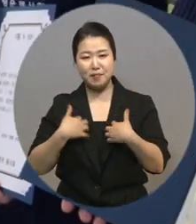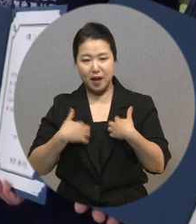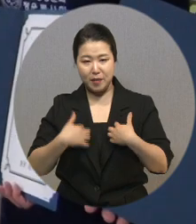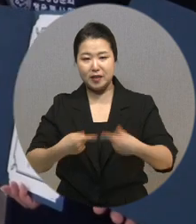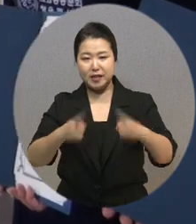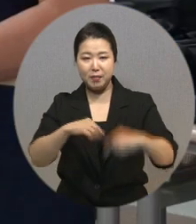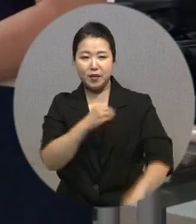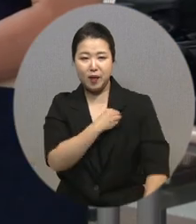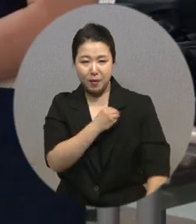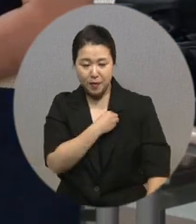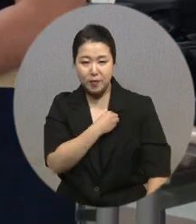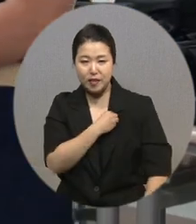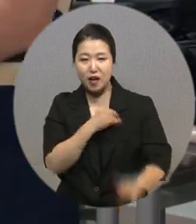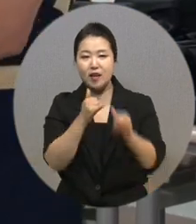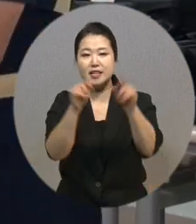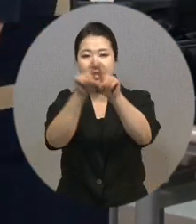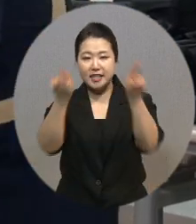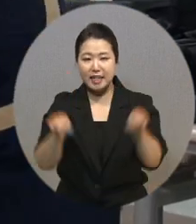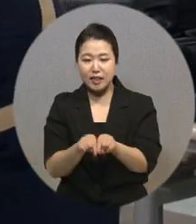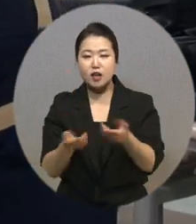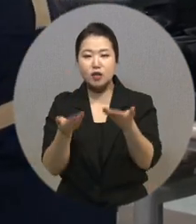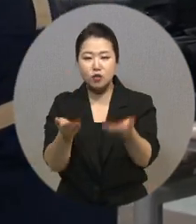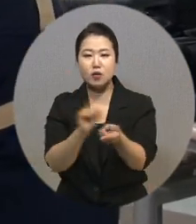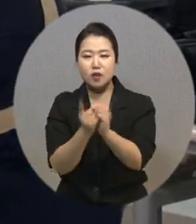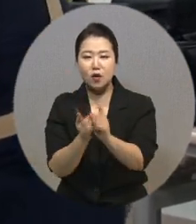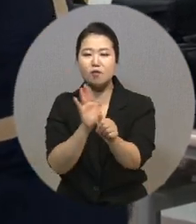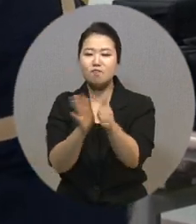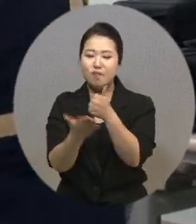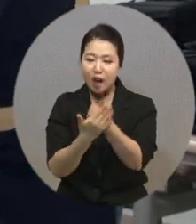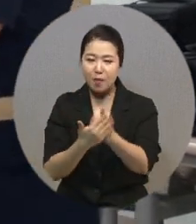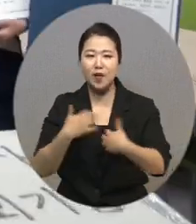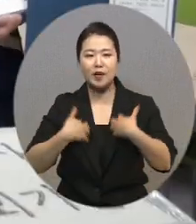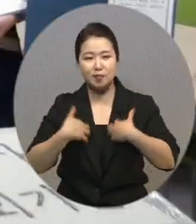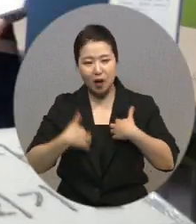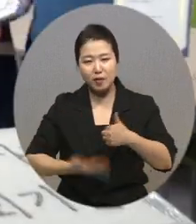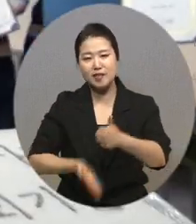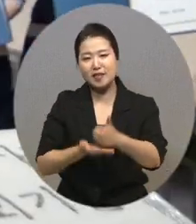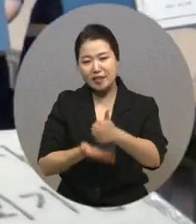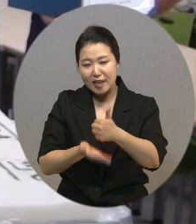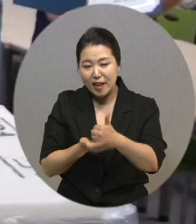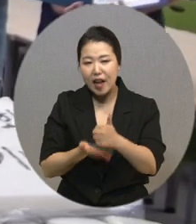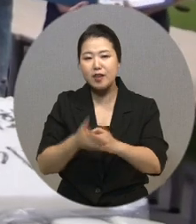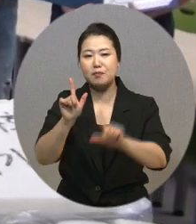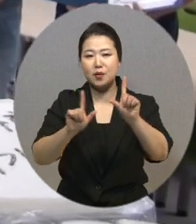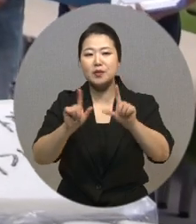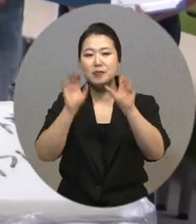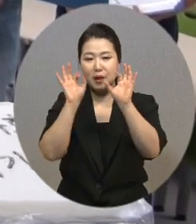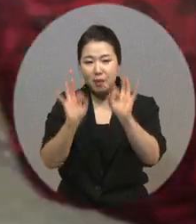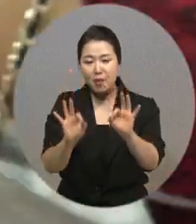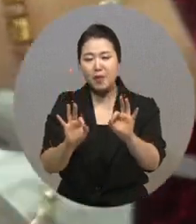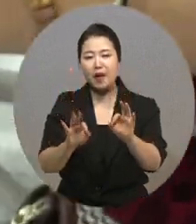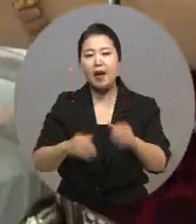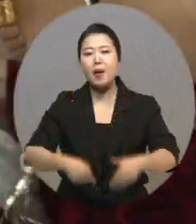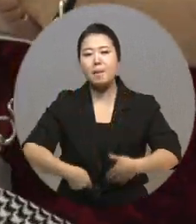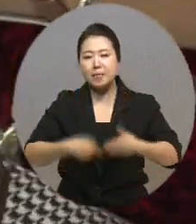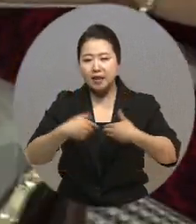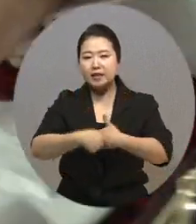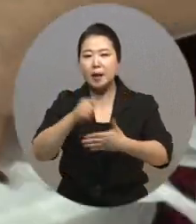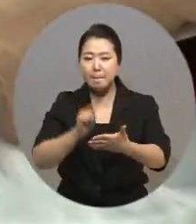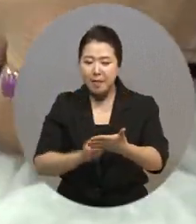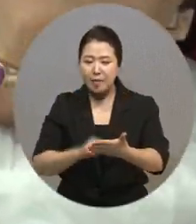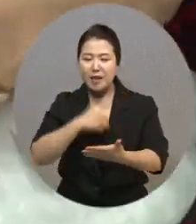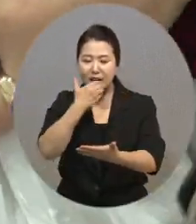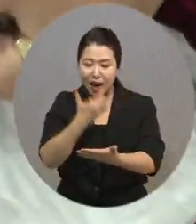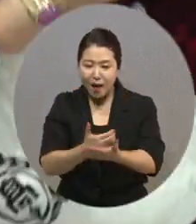회원에게 상장을 주며 서로를 응원하고 기뻐하며 칭찬하는 훈훈한 시간 그 따뜻한 마음이